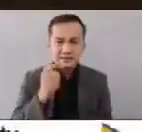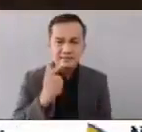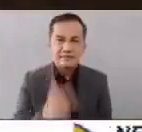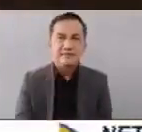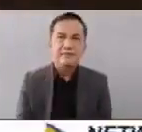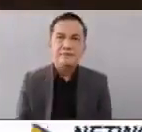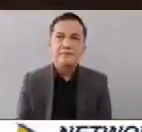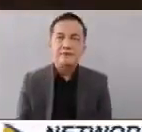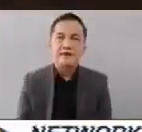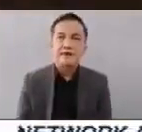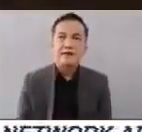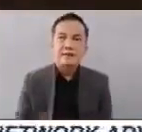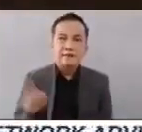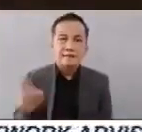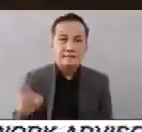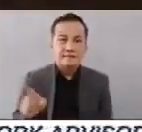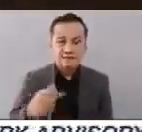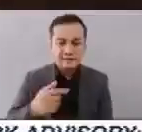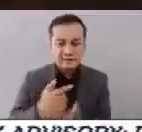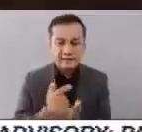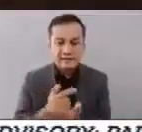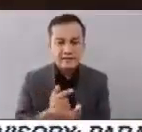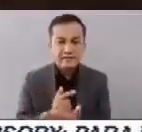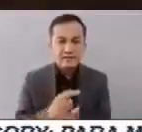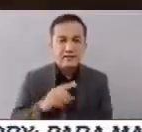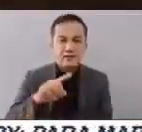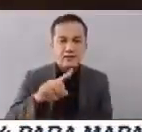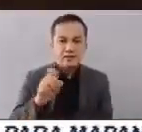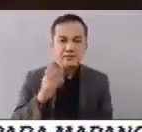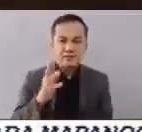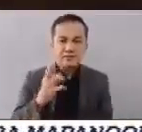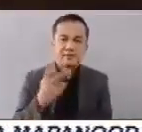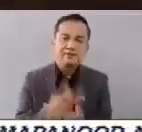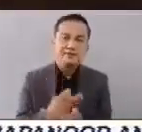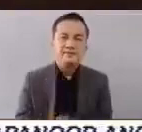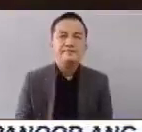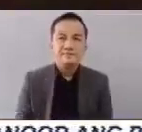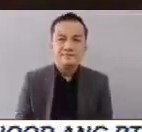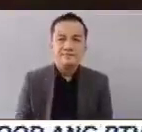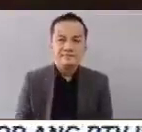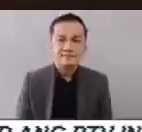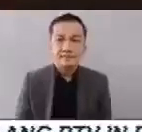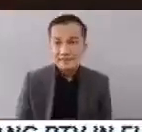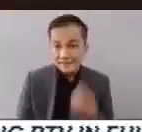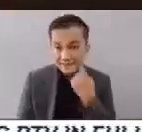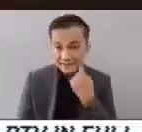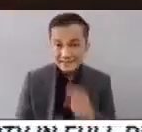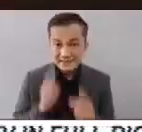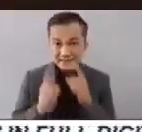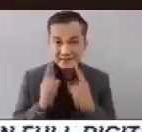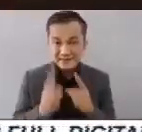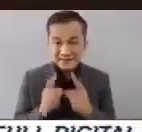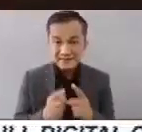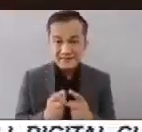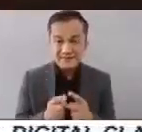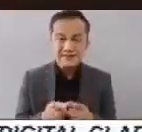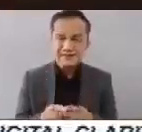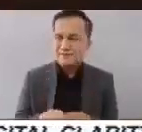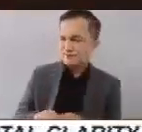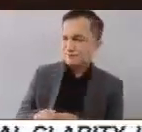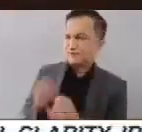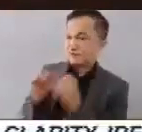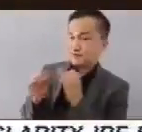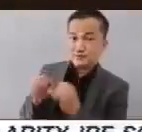Oy, good news na naman ito ha. Epektibo ngayong araw ang oil price rollback. Alas 12:01 ng ating